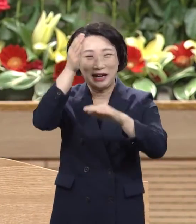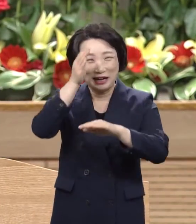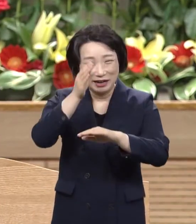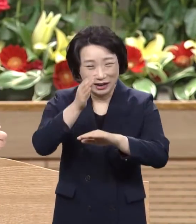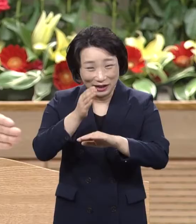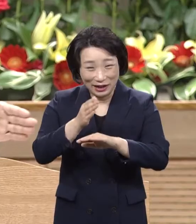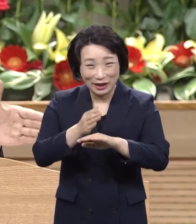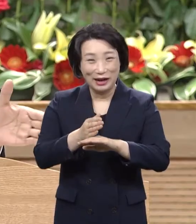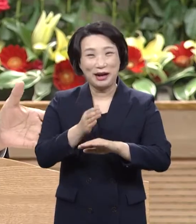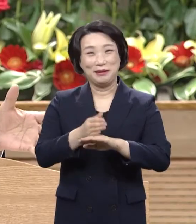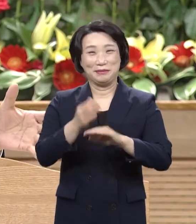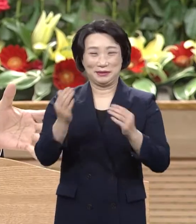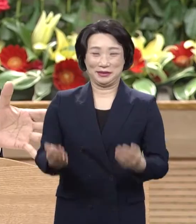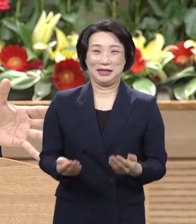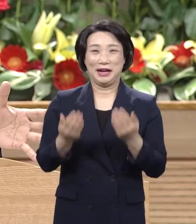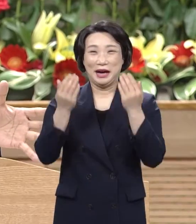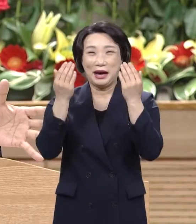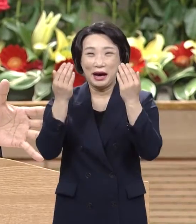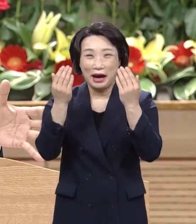감사합니다.